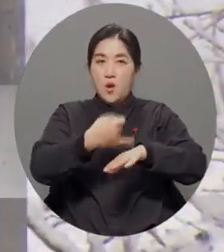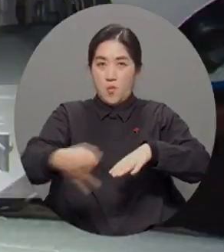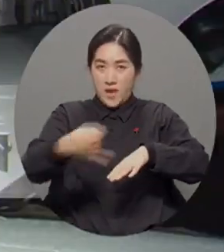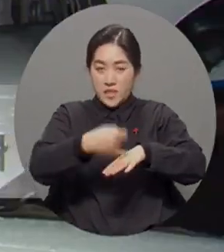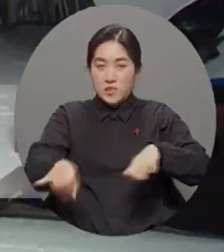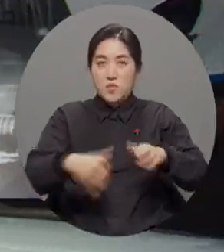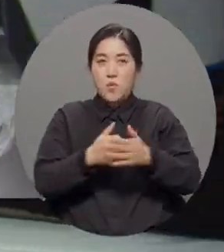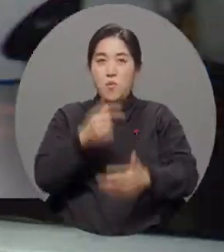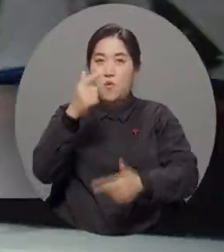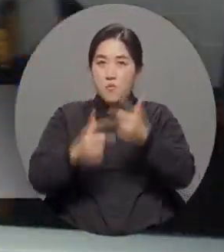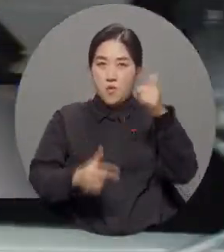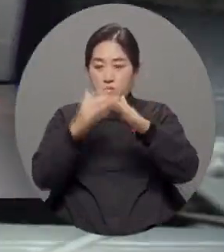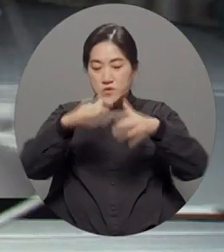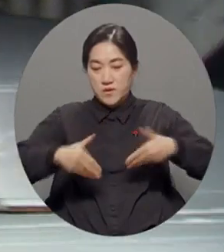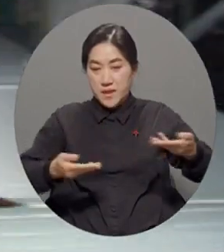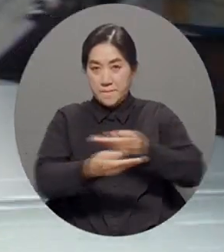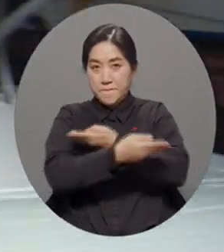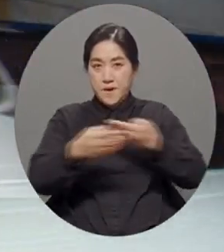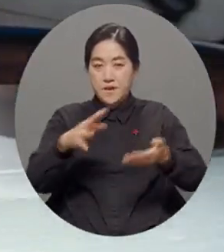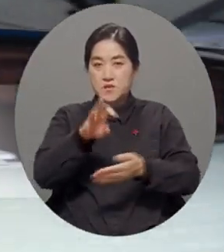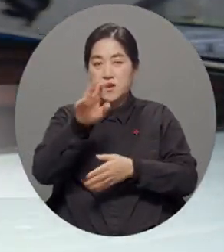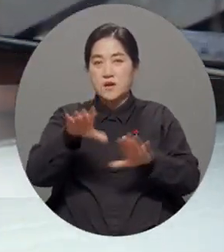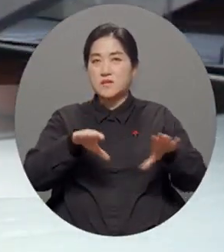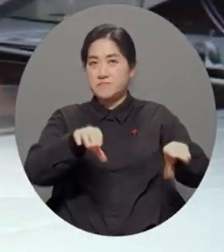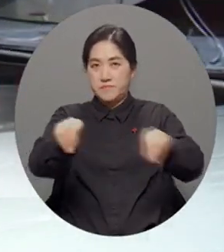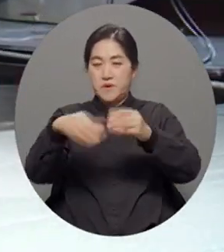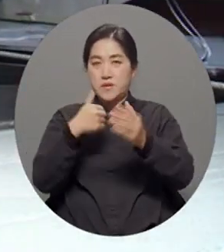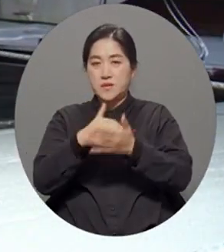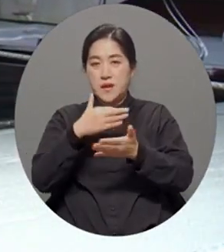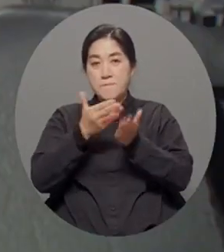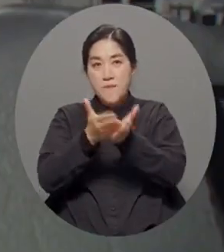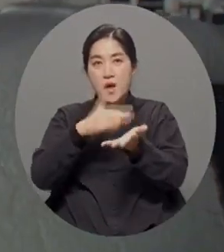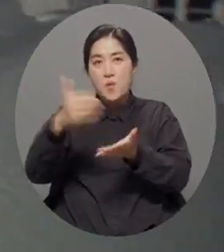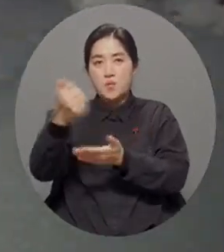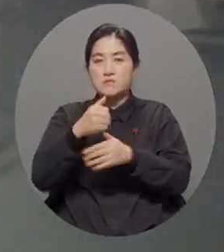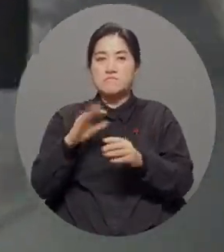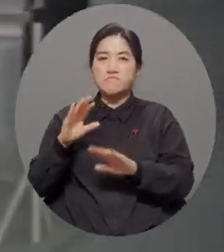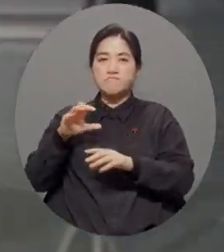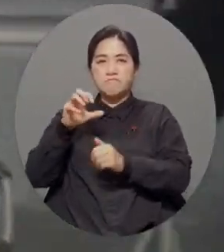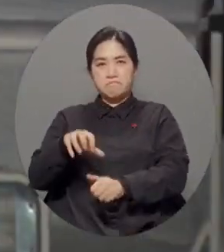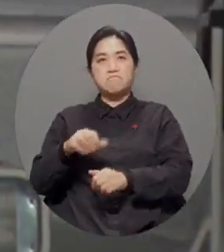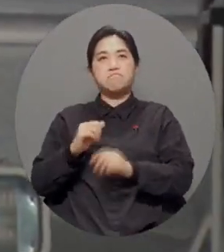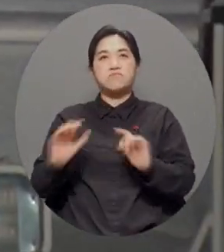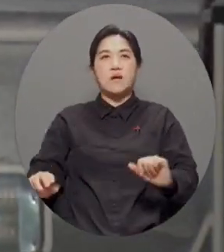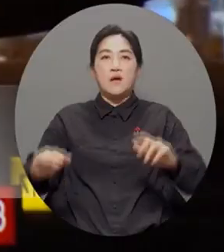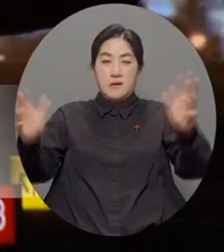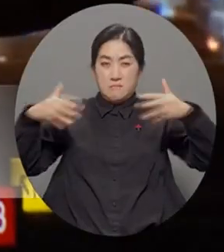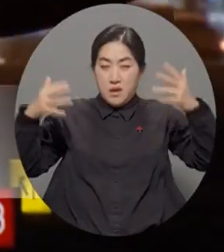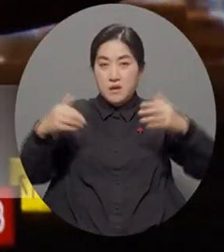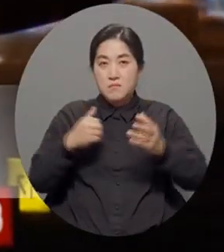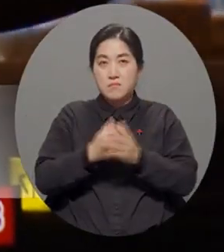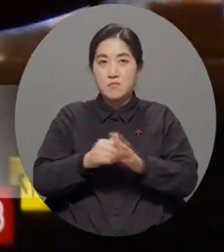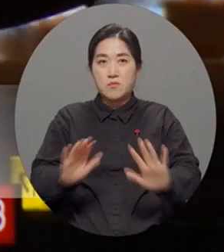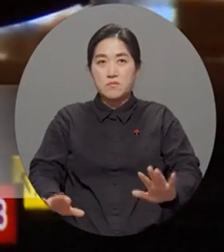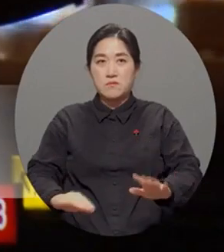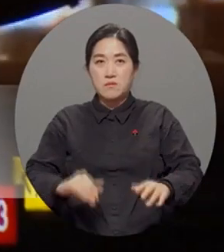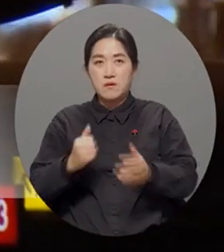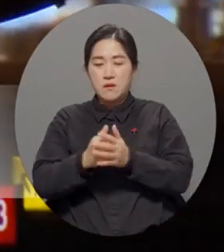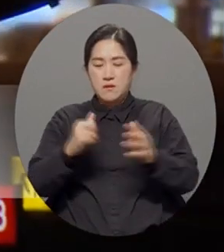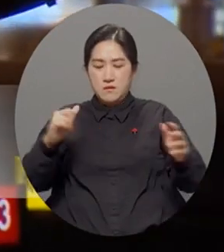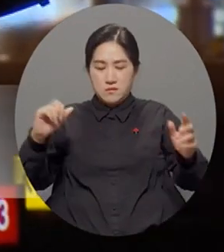여객선 31개 항로가 막혔고 50척이 운항을 멈췄습니다. 강풍과 급병풍 경보가